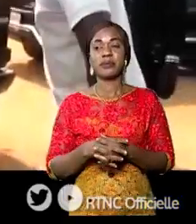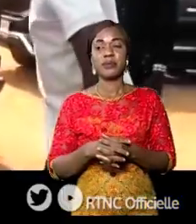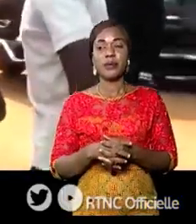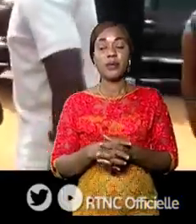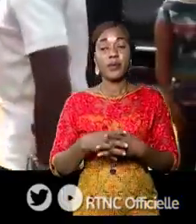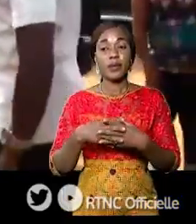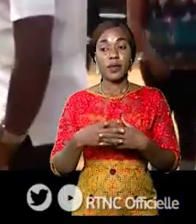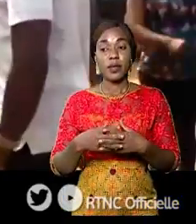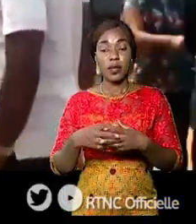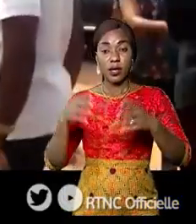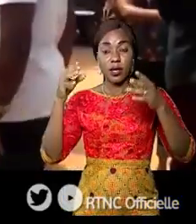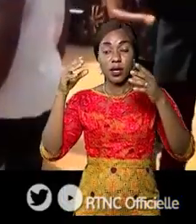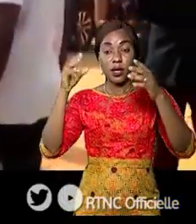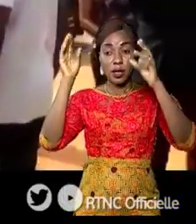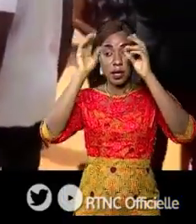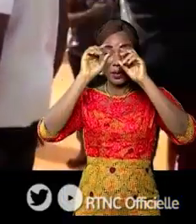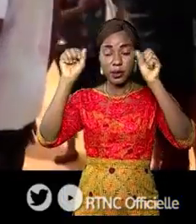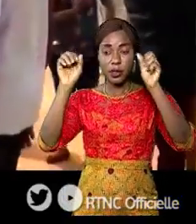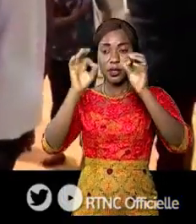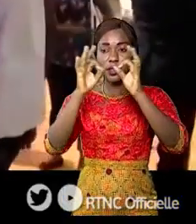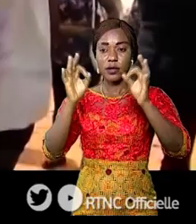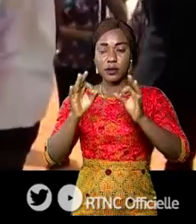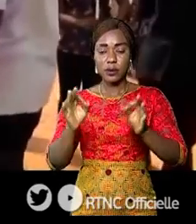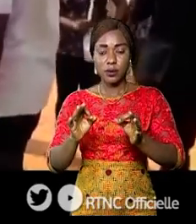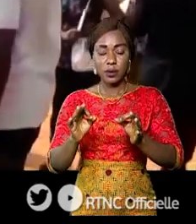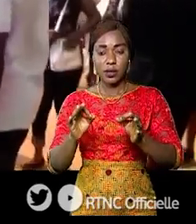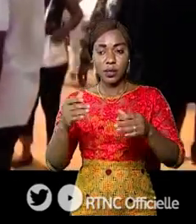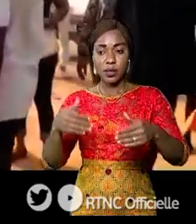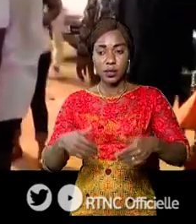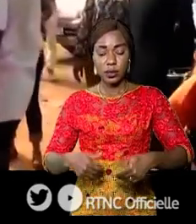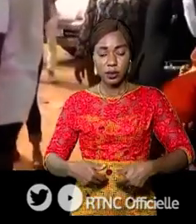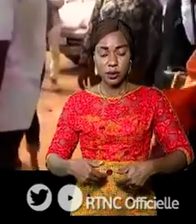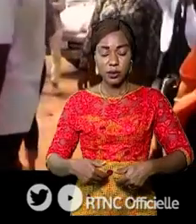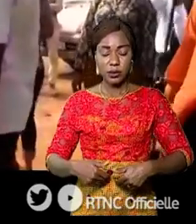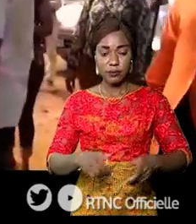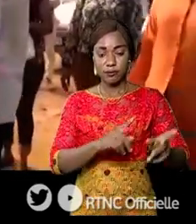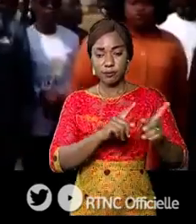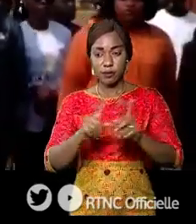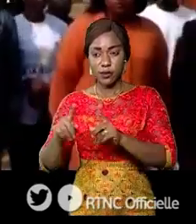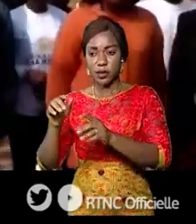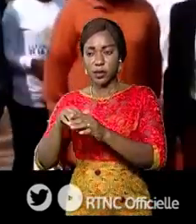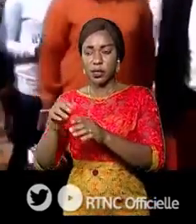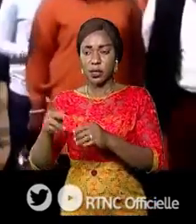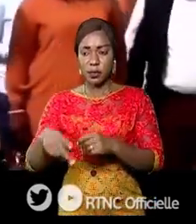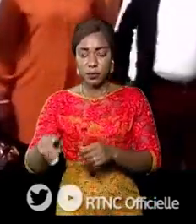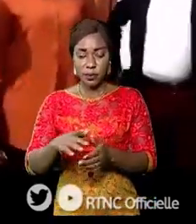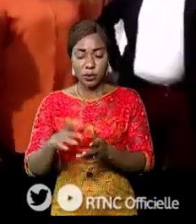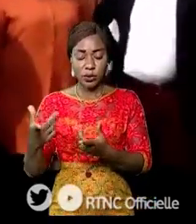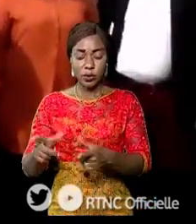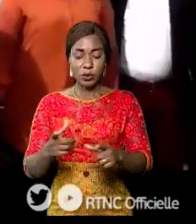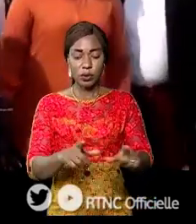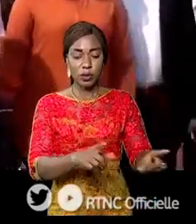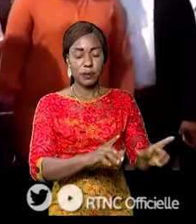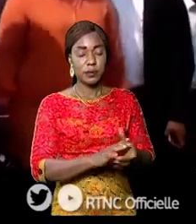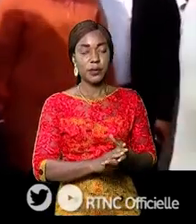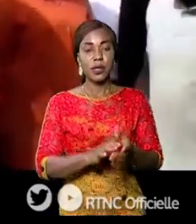président du Forum national de la jeunesse, Patrick Katengomafo, a mis à profit son séjour dans la province du Lualaba en posant des actes de